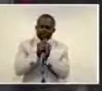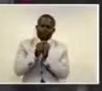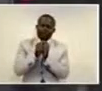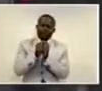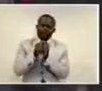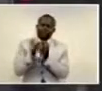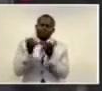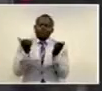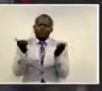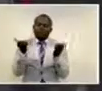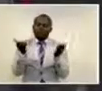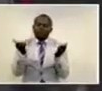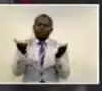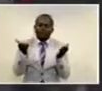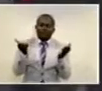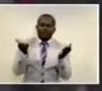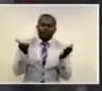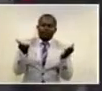mwaregeye